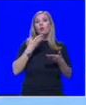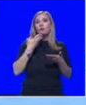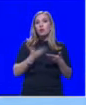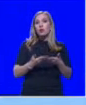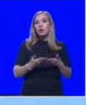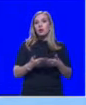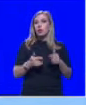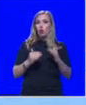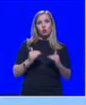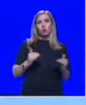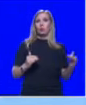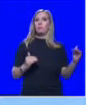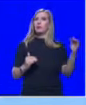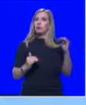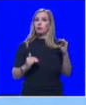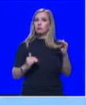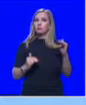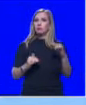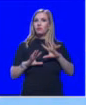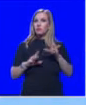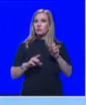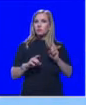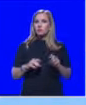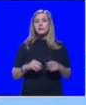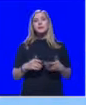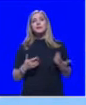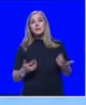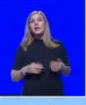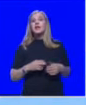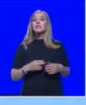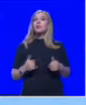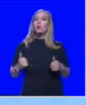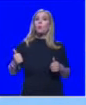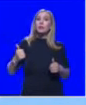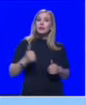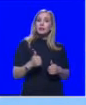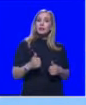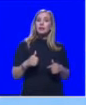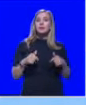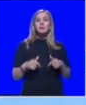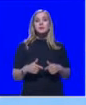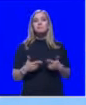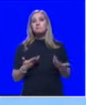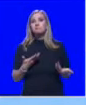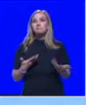лидер. Той доминира в парламента. Сега, всички въпроси. Доминиране в парламента, и той е експанзивен.